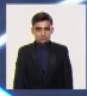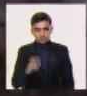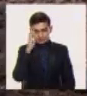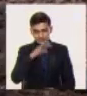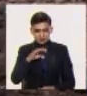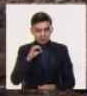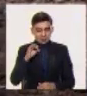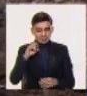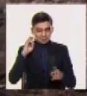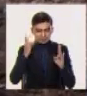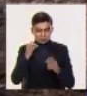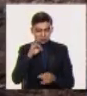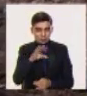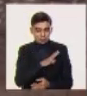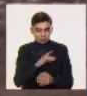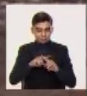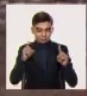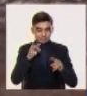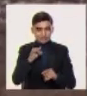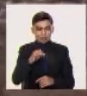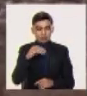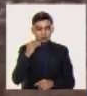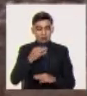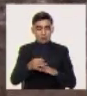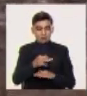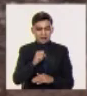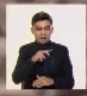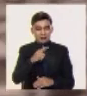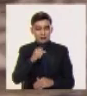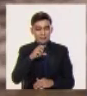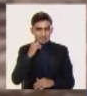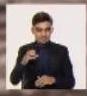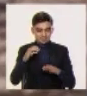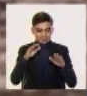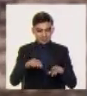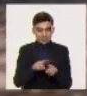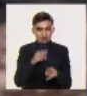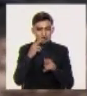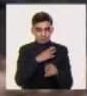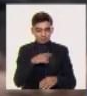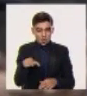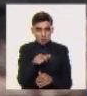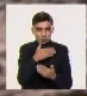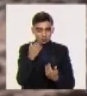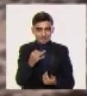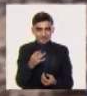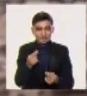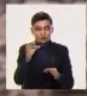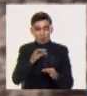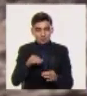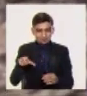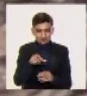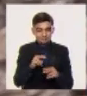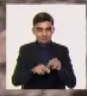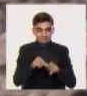Странная история произошла в селе Алгабас Туркестанской области. Жители жалуются на отсутствие дороги. Но оказывается, что деньги подрядчику